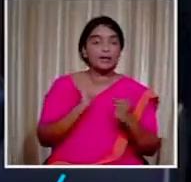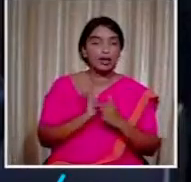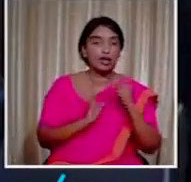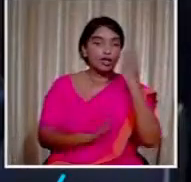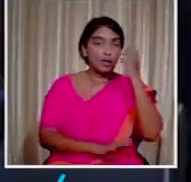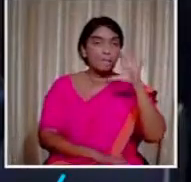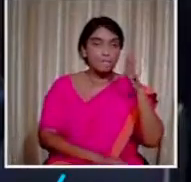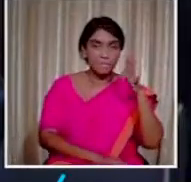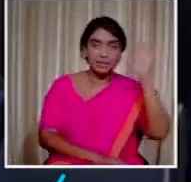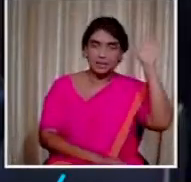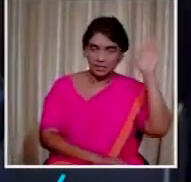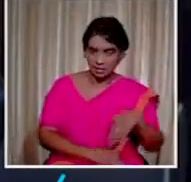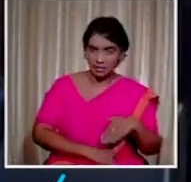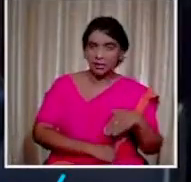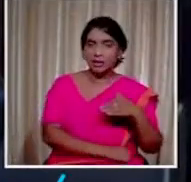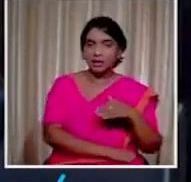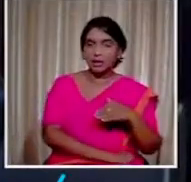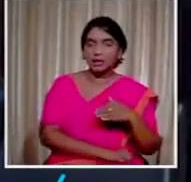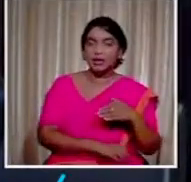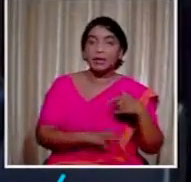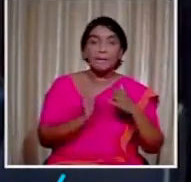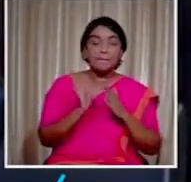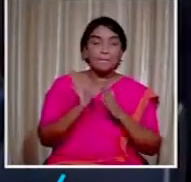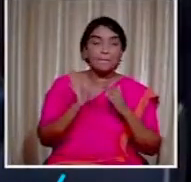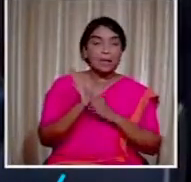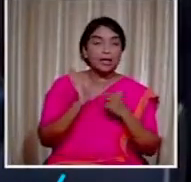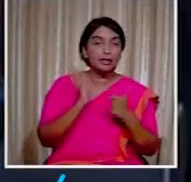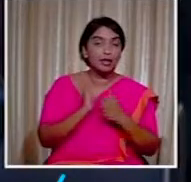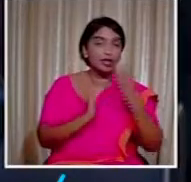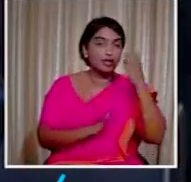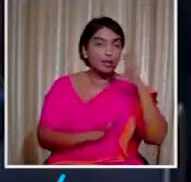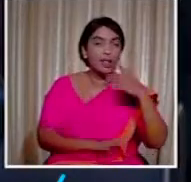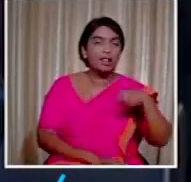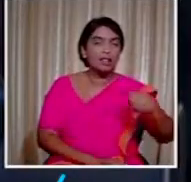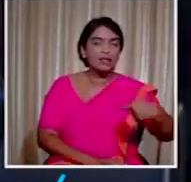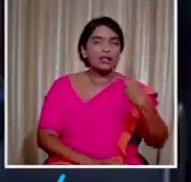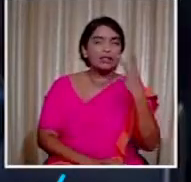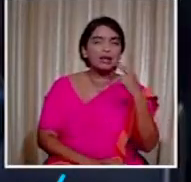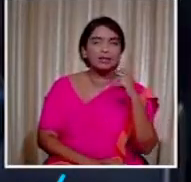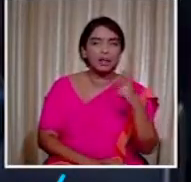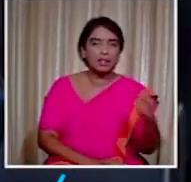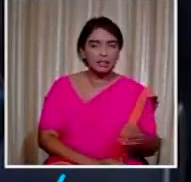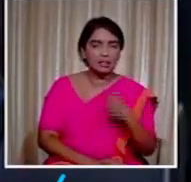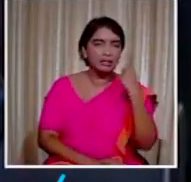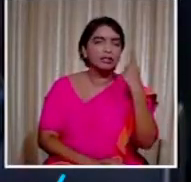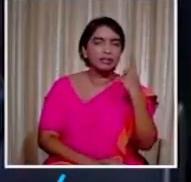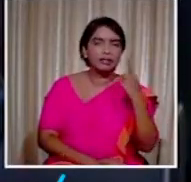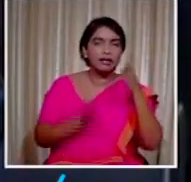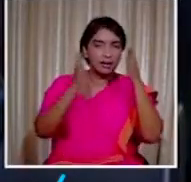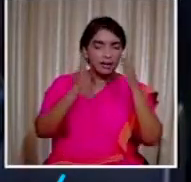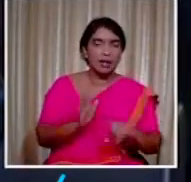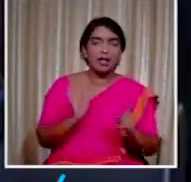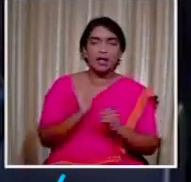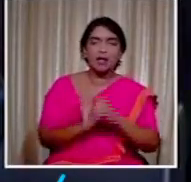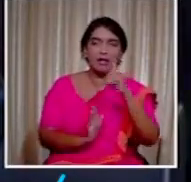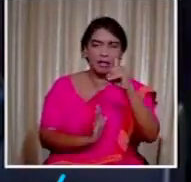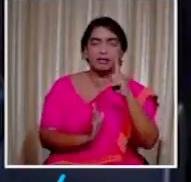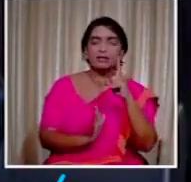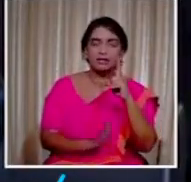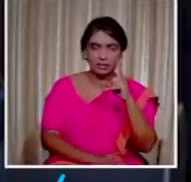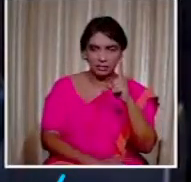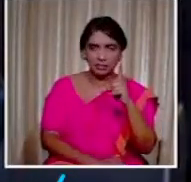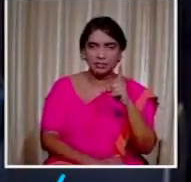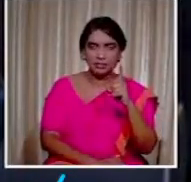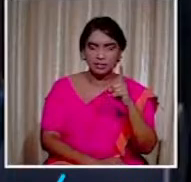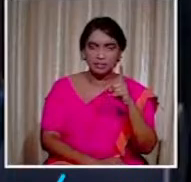2500ක් තමයි ඔය එන්නේ ගෑස් මෙට්‍රික් ටොන් 2500ක් කියන දවස් දෙකම ආරයි එක දවසකට සිලින්ඩර් ලක්ෂයකට අවශ්‍ය